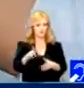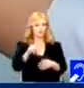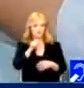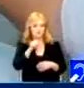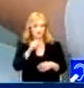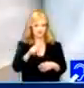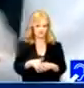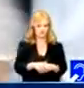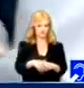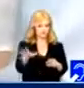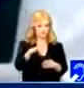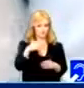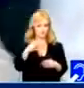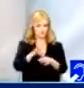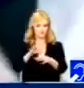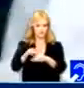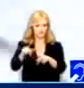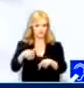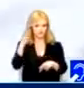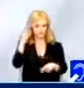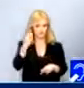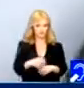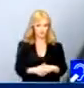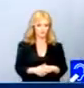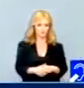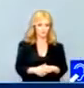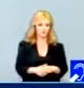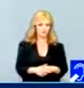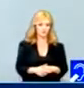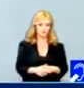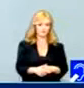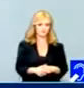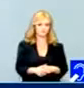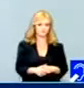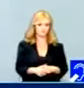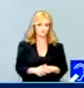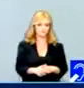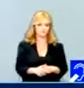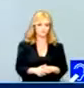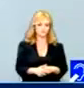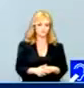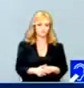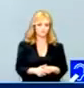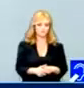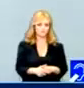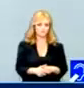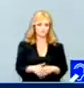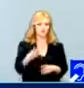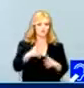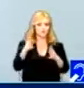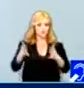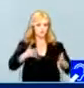de viață ar preveni multe boli ale inimii. 1. Alimentarea rațională. 2. Deci mișcarea,